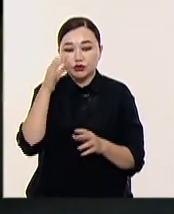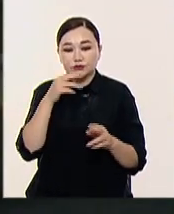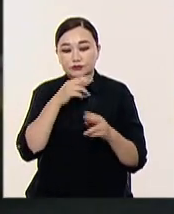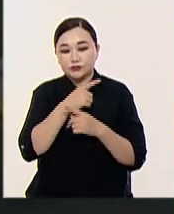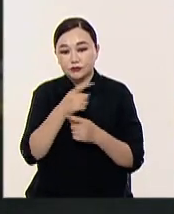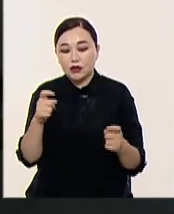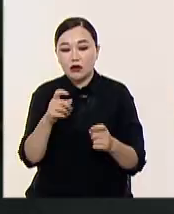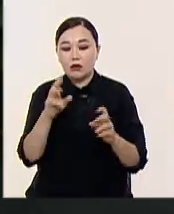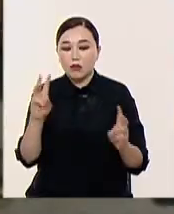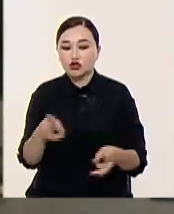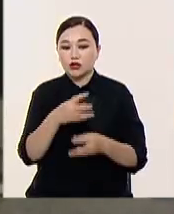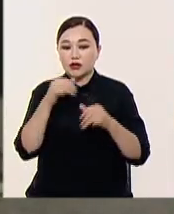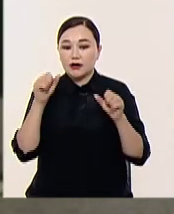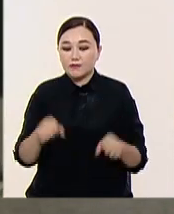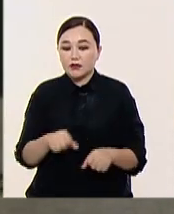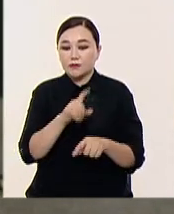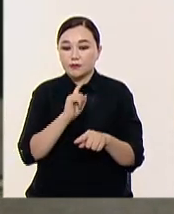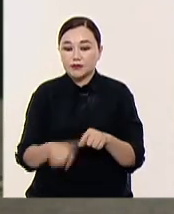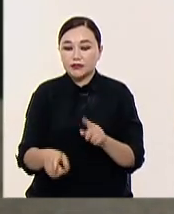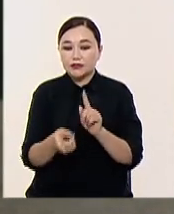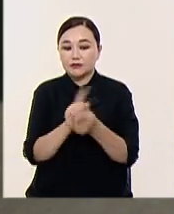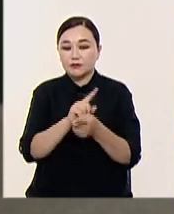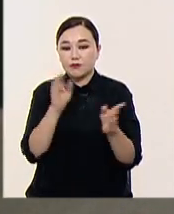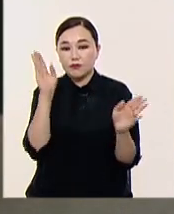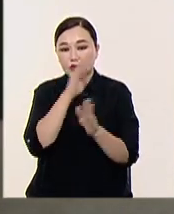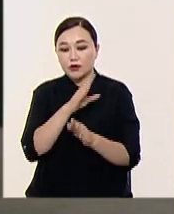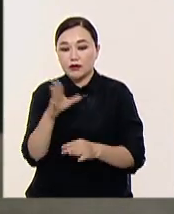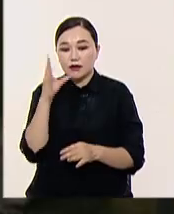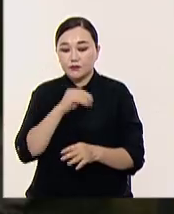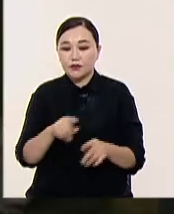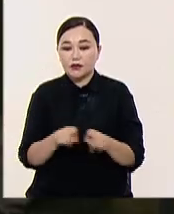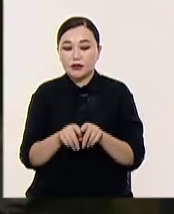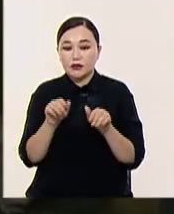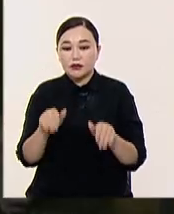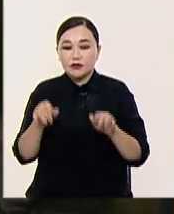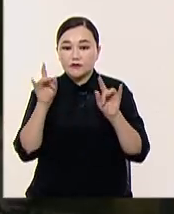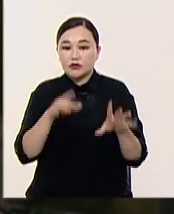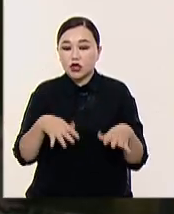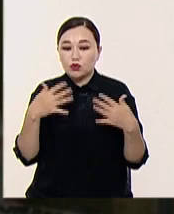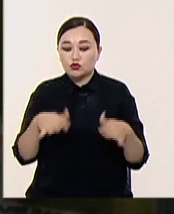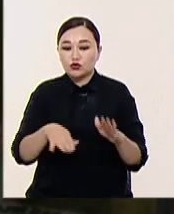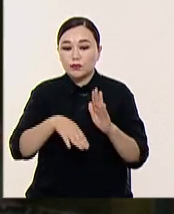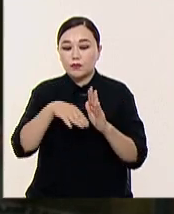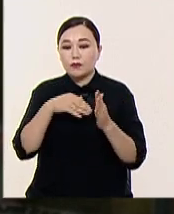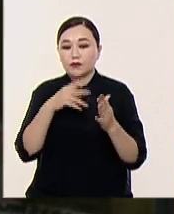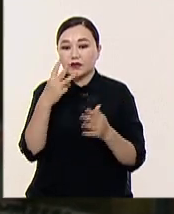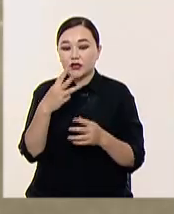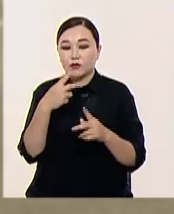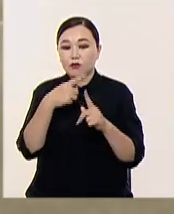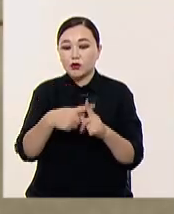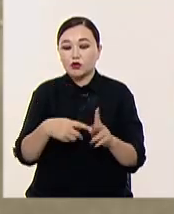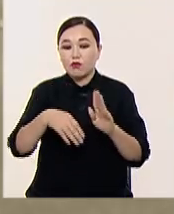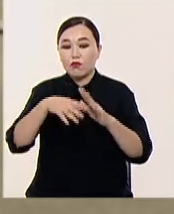обширные пожары могут ускорить изменения климата так в Австралии температура уже поднялась на 3 градуса